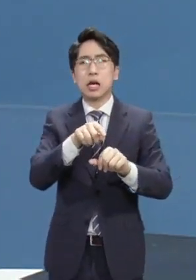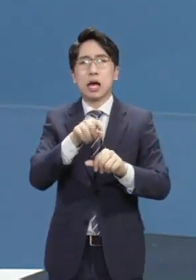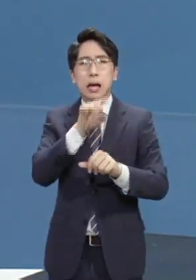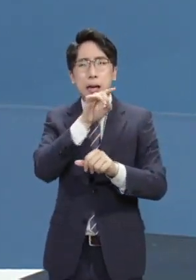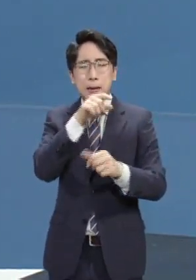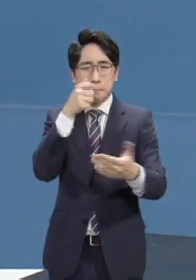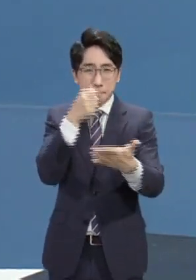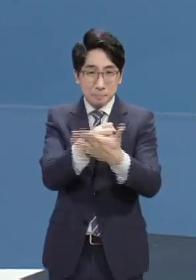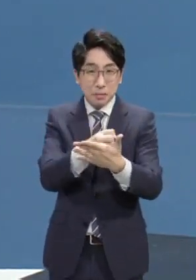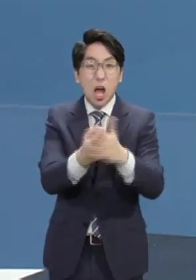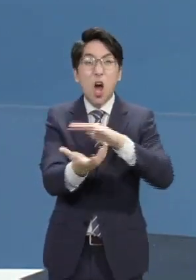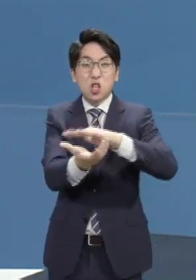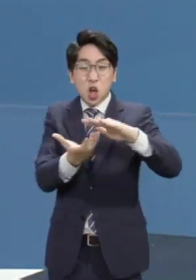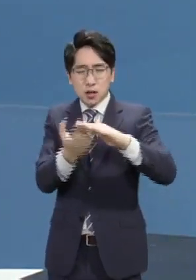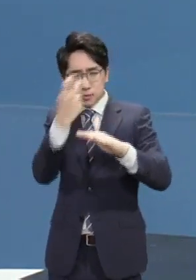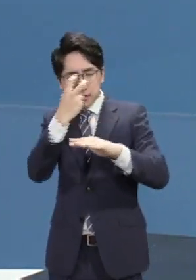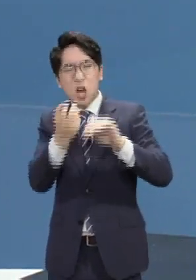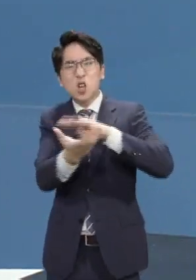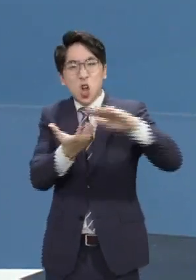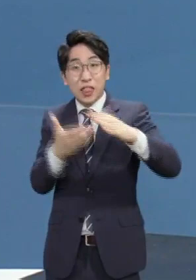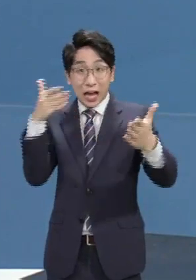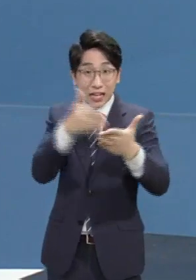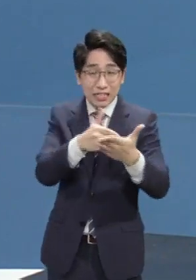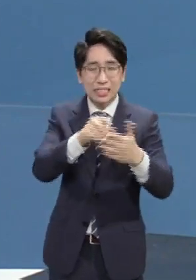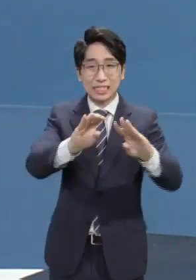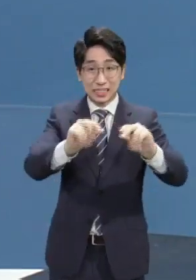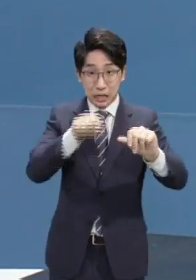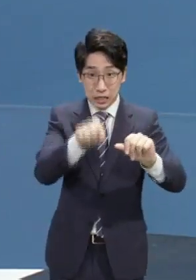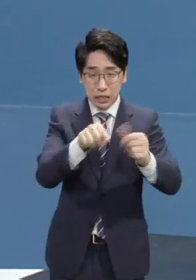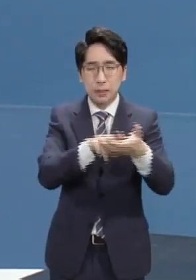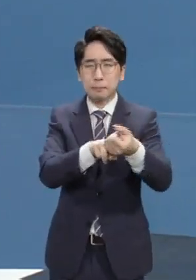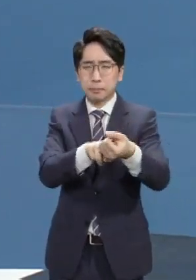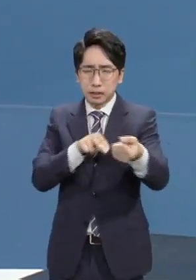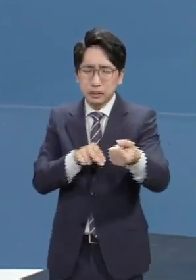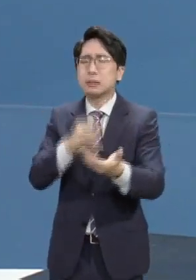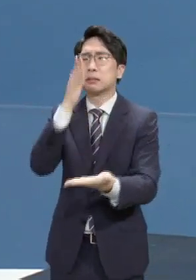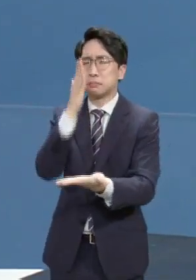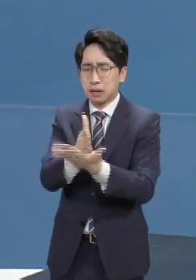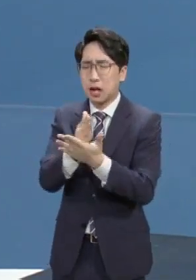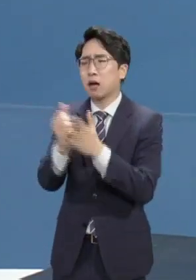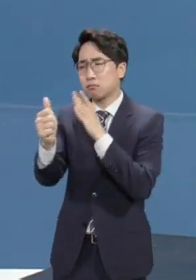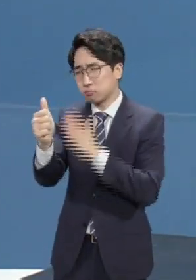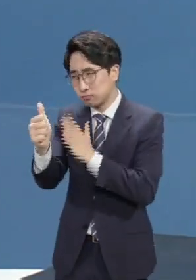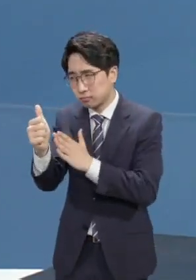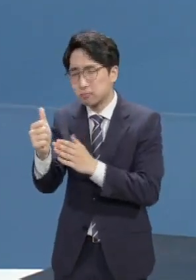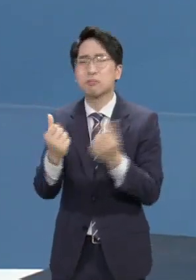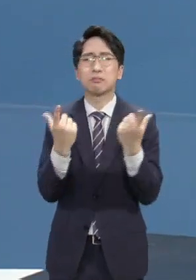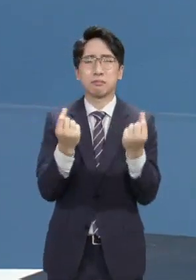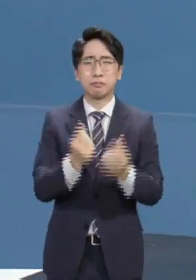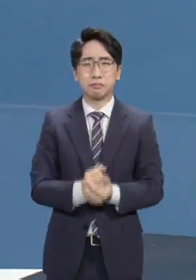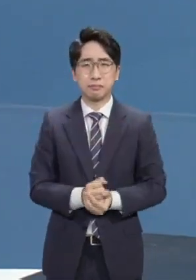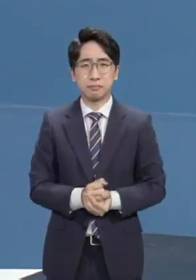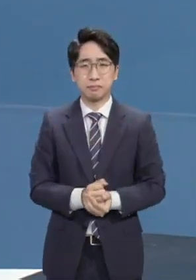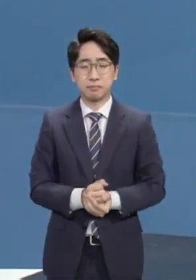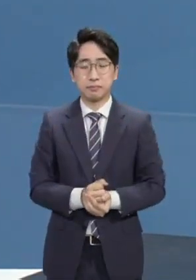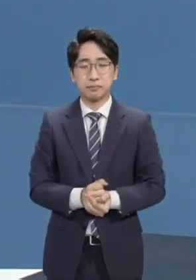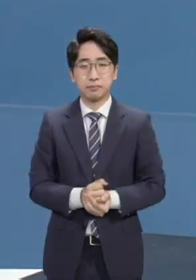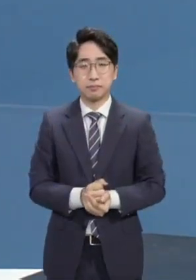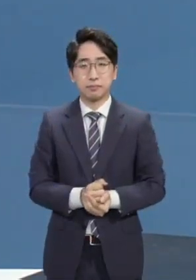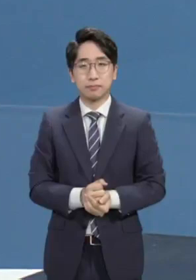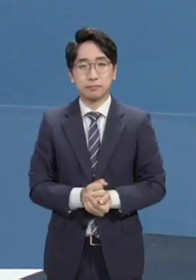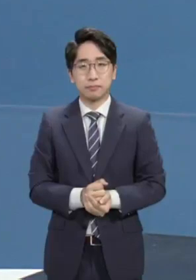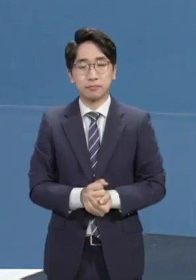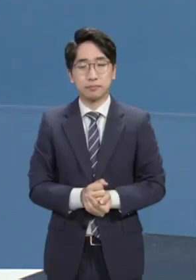제가 선정될 때까지 이마 자곡동 734 단지 4 다시 6일 때에 부지 에 를